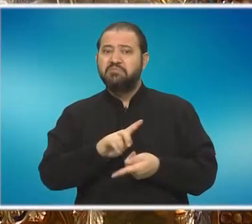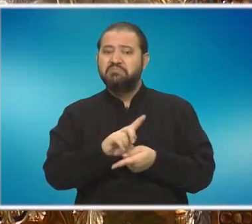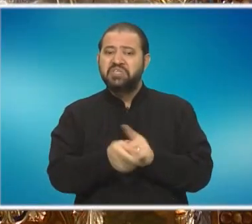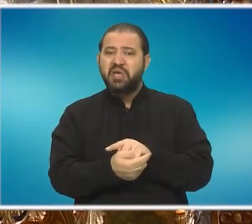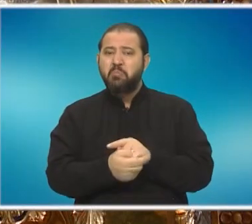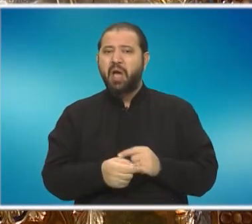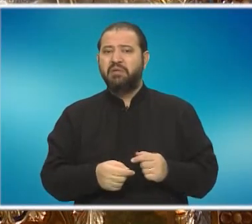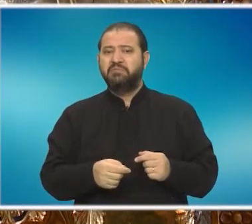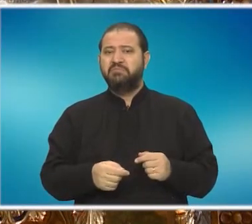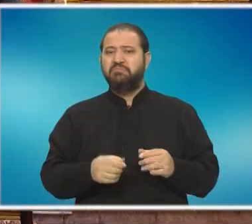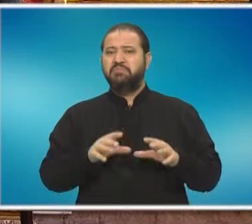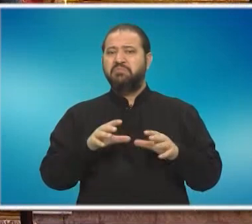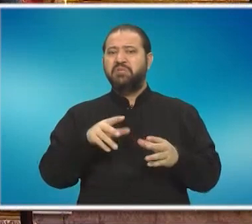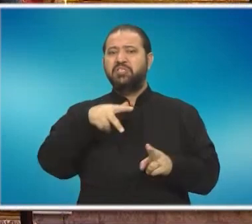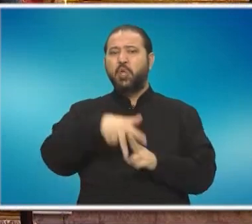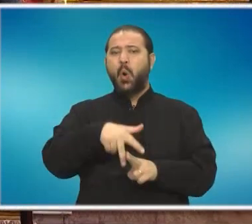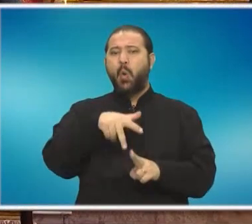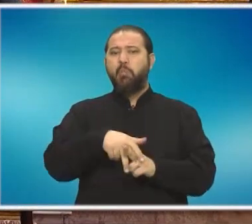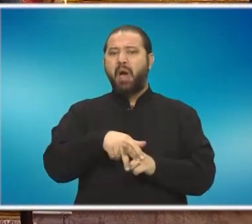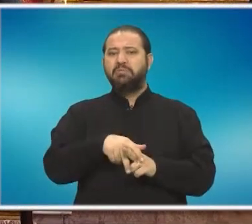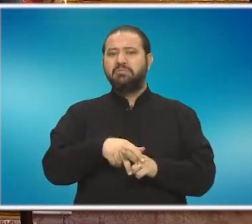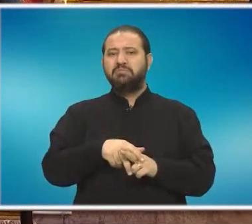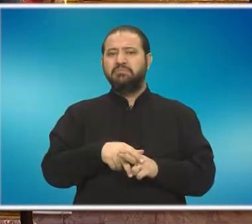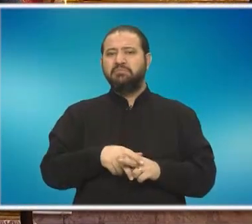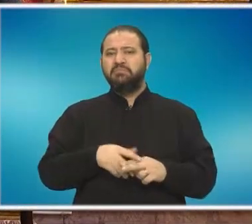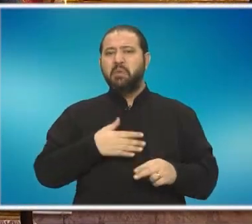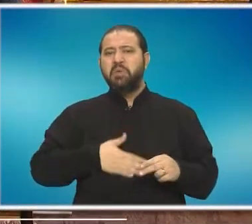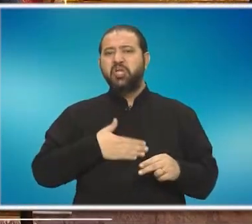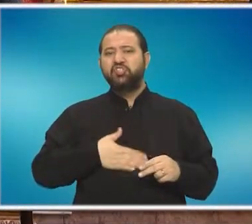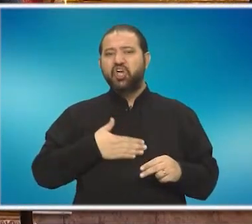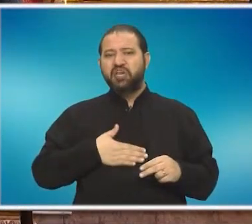De anumite aspecte seculariste,